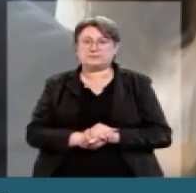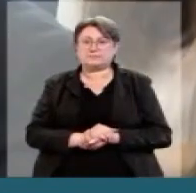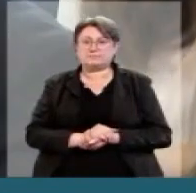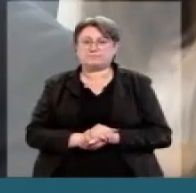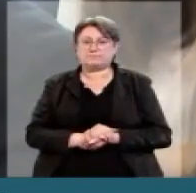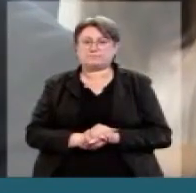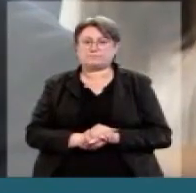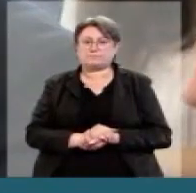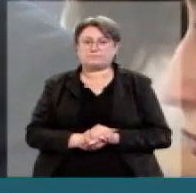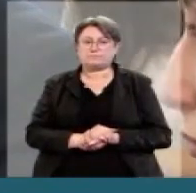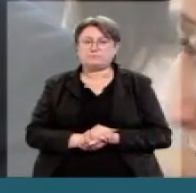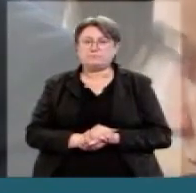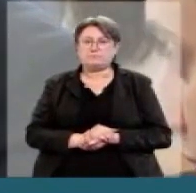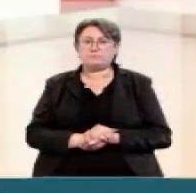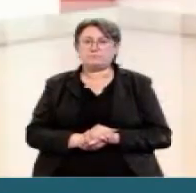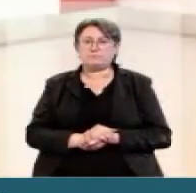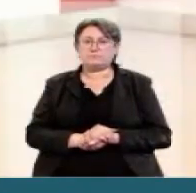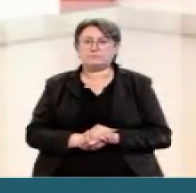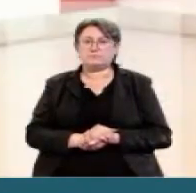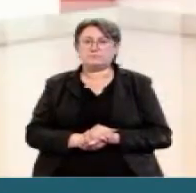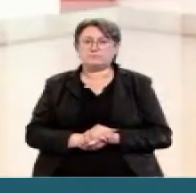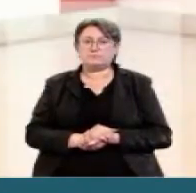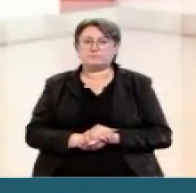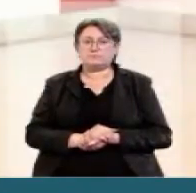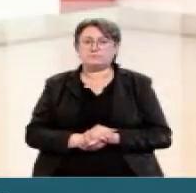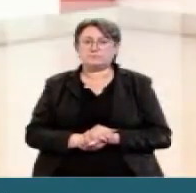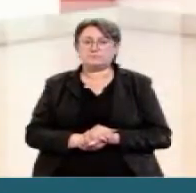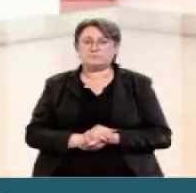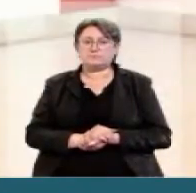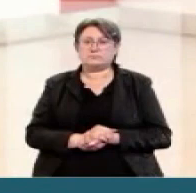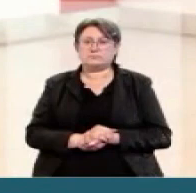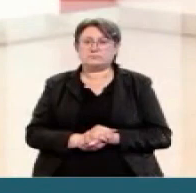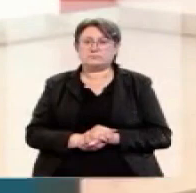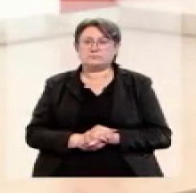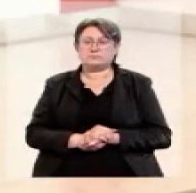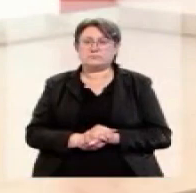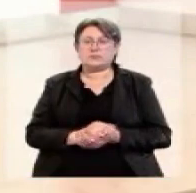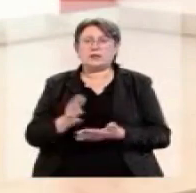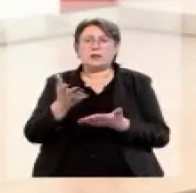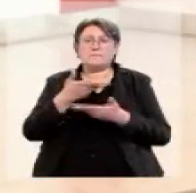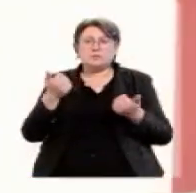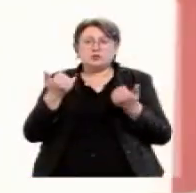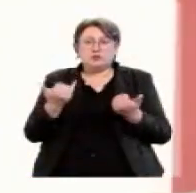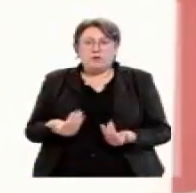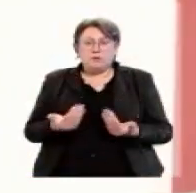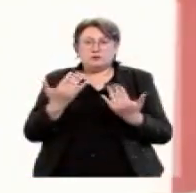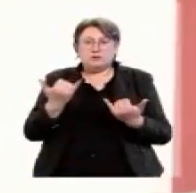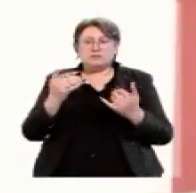туралы заңның маңызын айта өтті. Ақпараттық қоғамда өмір сүріп отырмыз. Ақпараттық